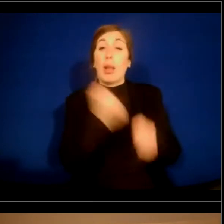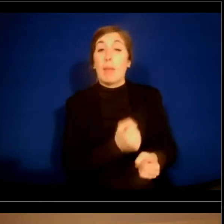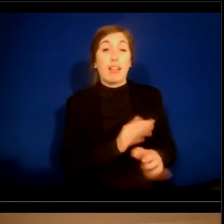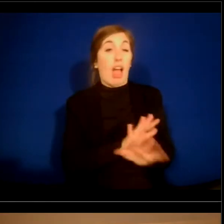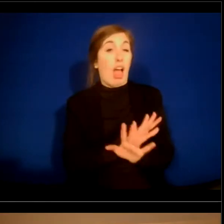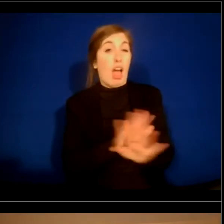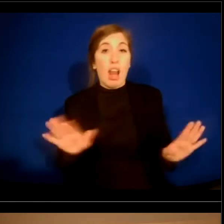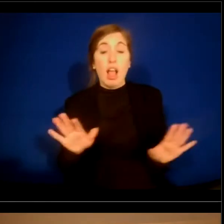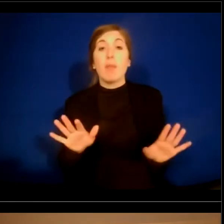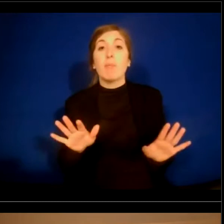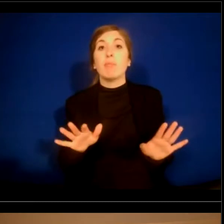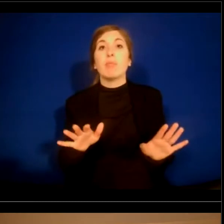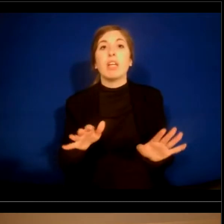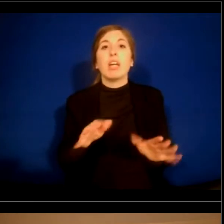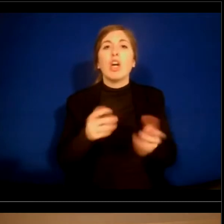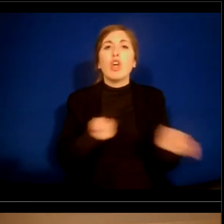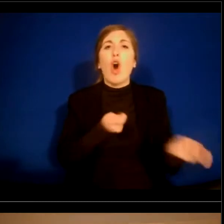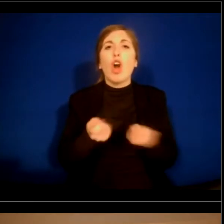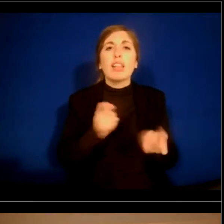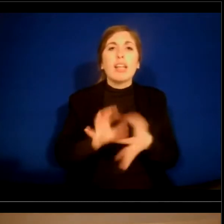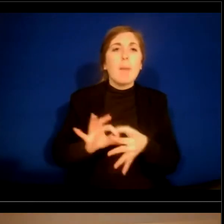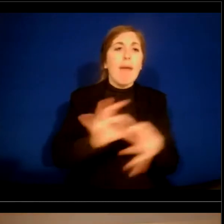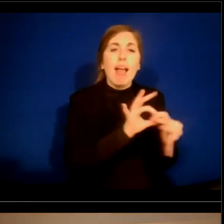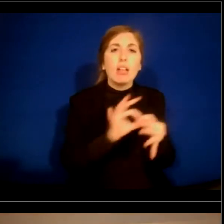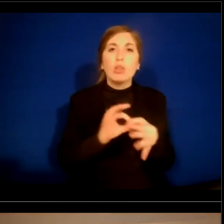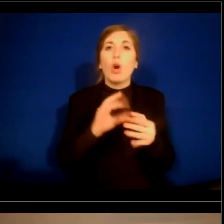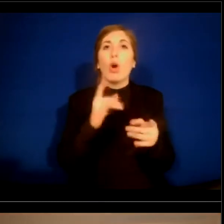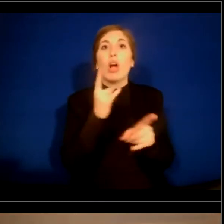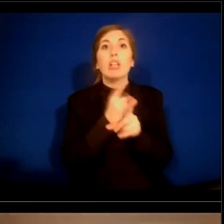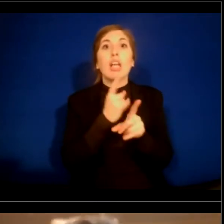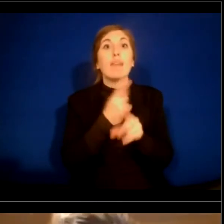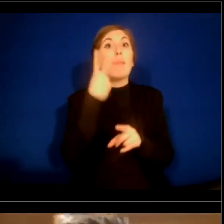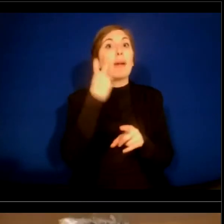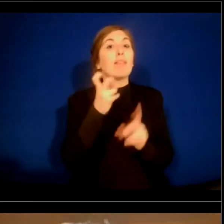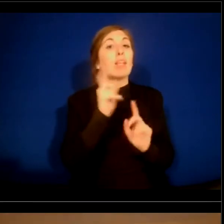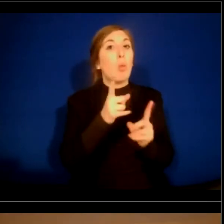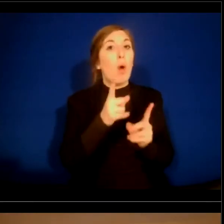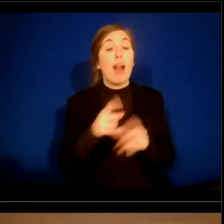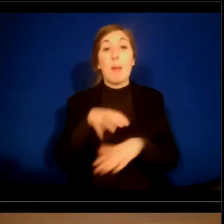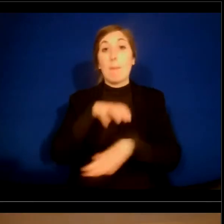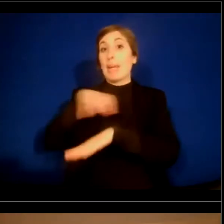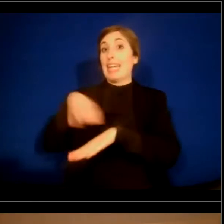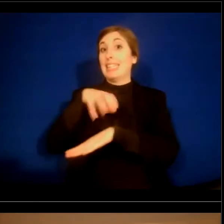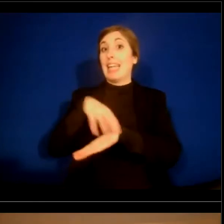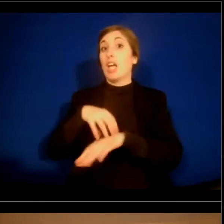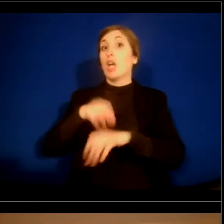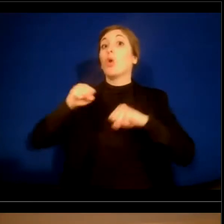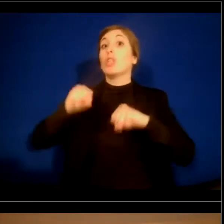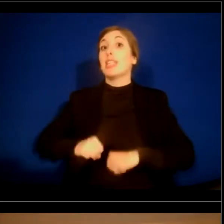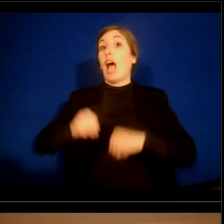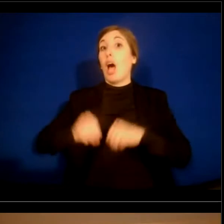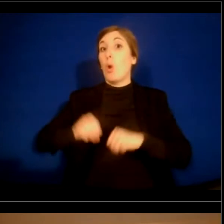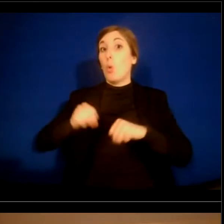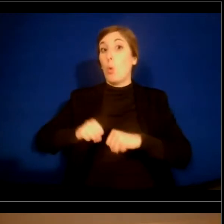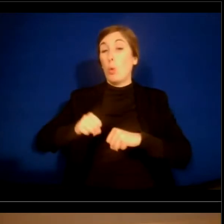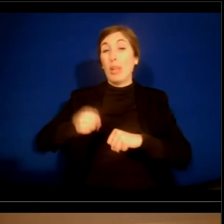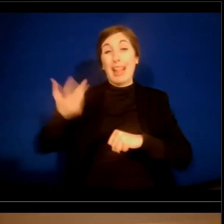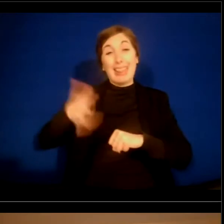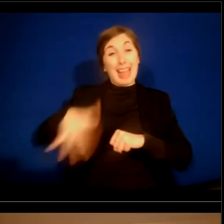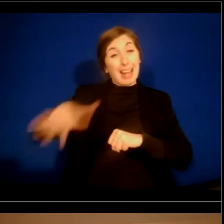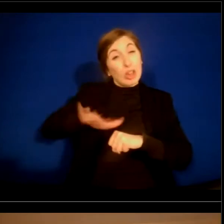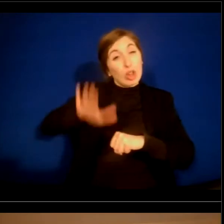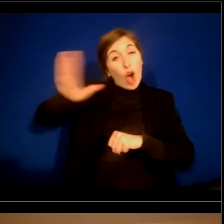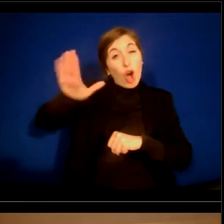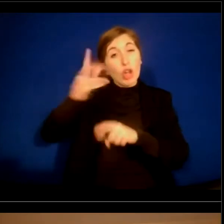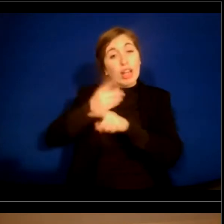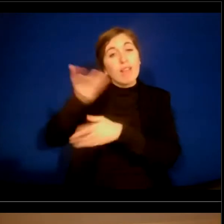prevede che comunque ci si confronti con il Ministero della Salute locale, il quale poi dà delle direttive ben